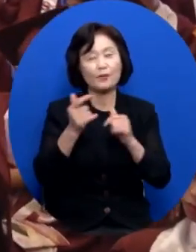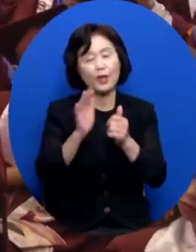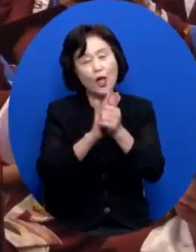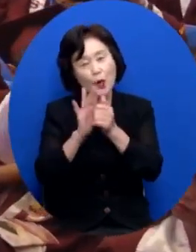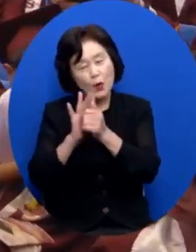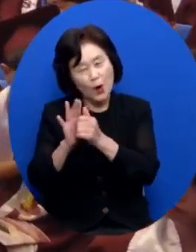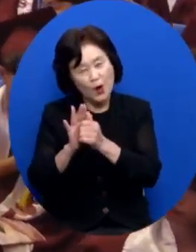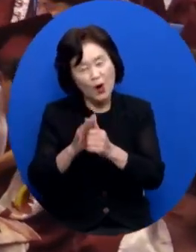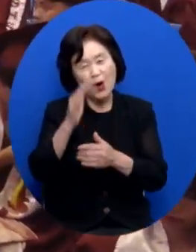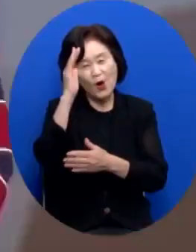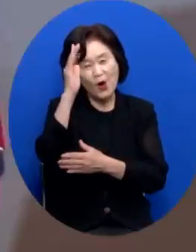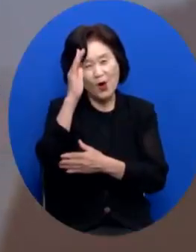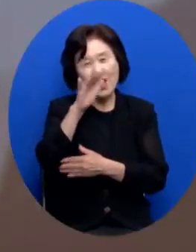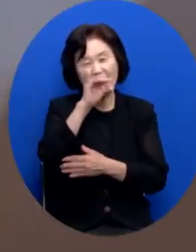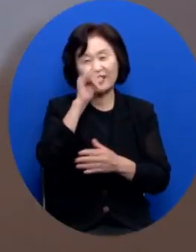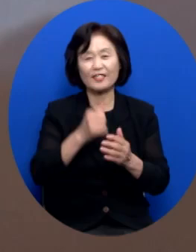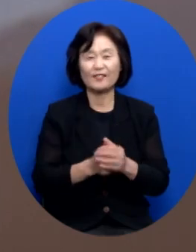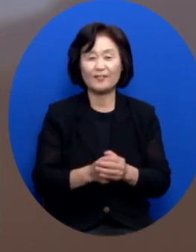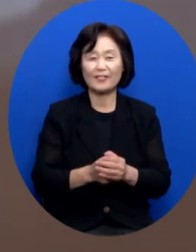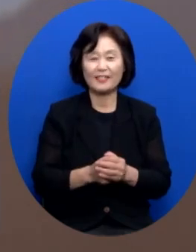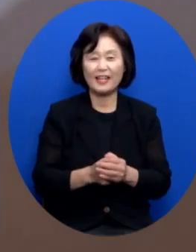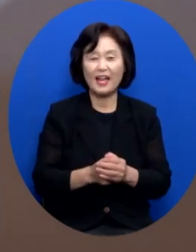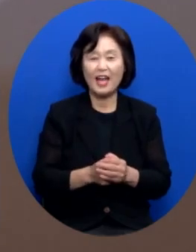메시지들이 전해졌습니다.